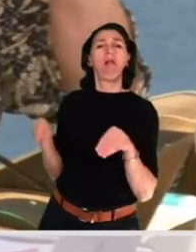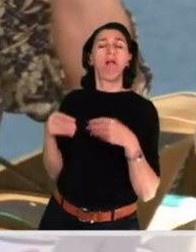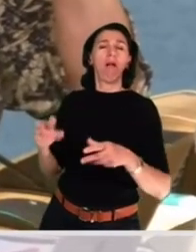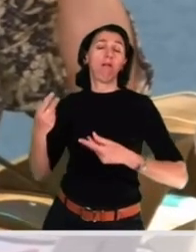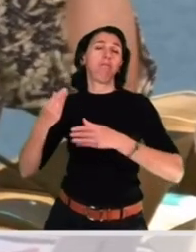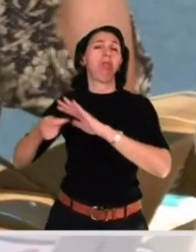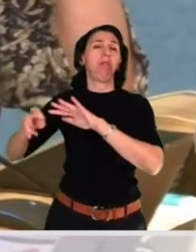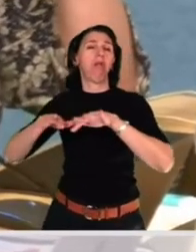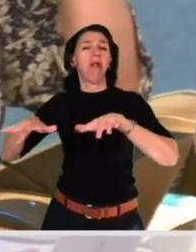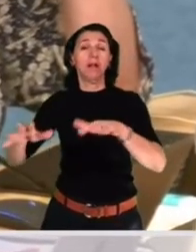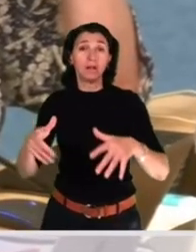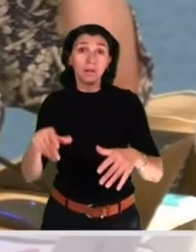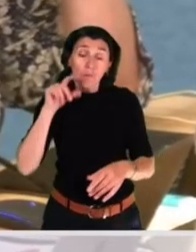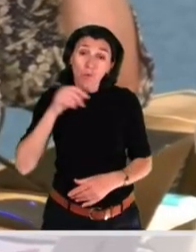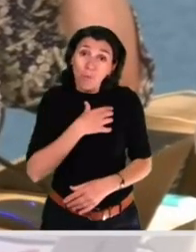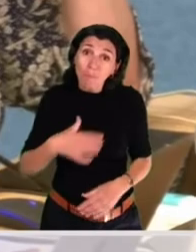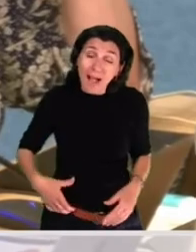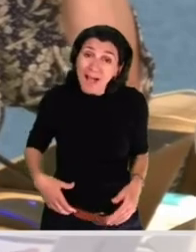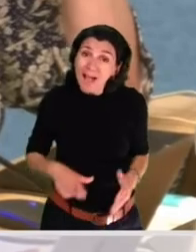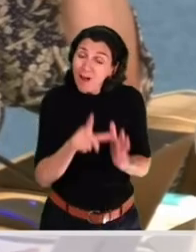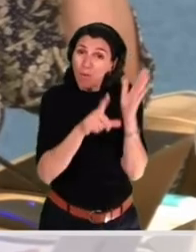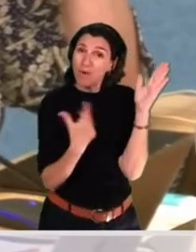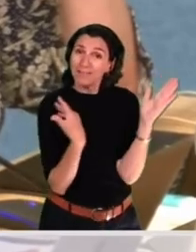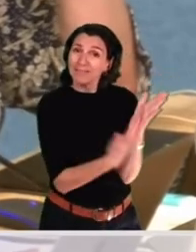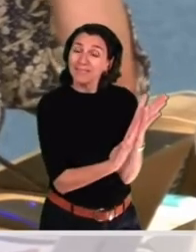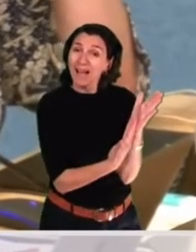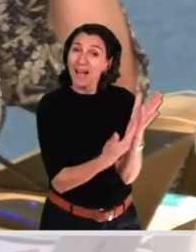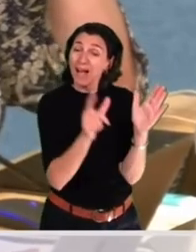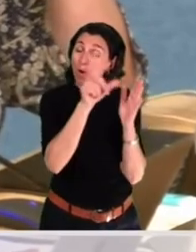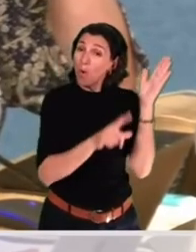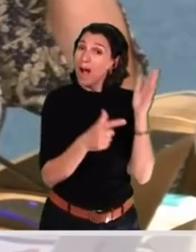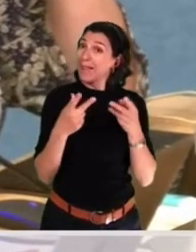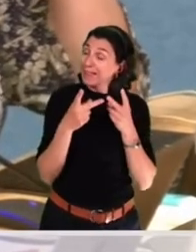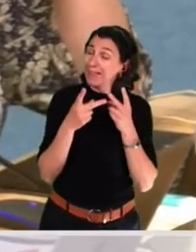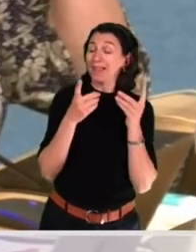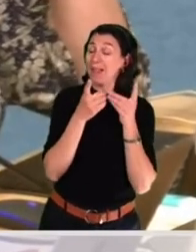monsieur le maire, c'est la loi du pluralisme et c'est la loi de la démocratie que de vous le demander.